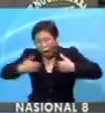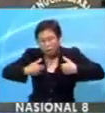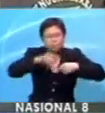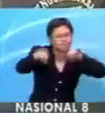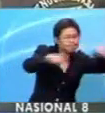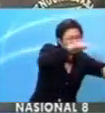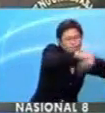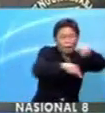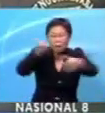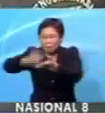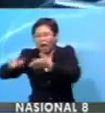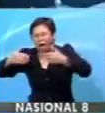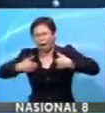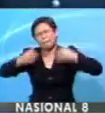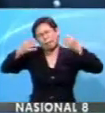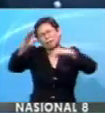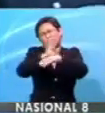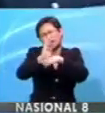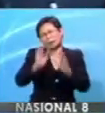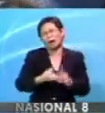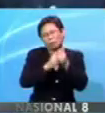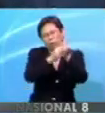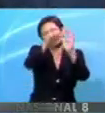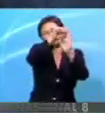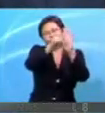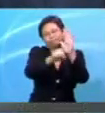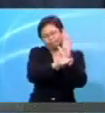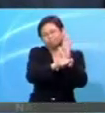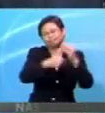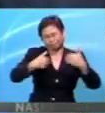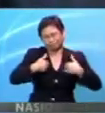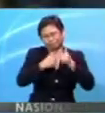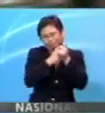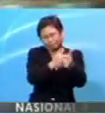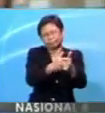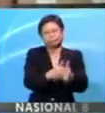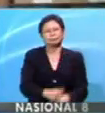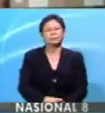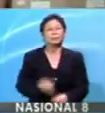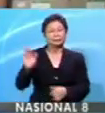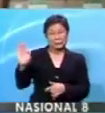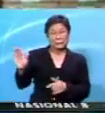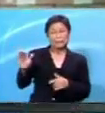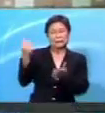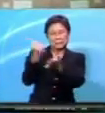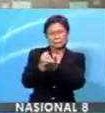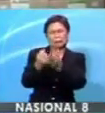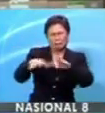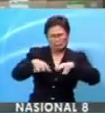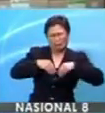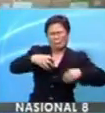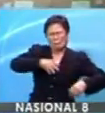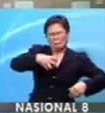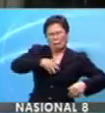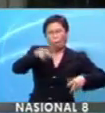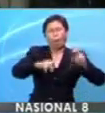setakat ini mendapati kebanyakan peniaga mematuhi syarat-syarat berkaitan GST piaknya bagaimanun menerima banyak aduan